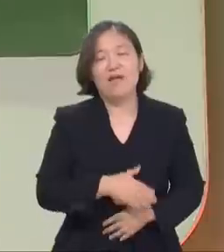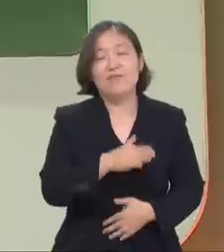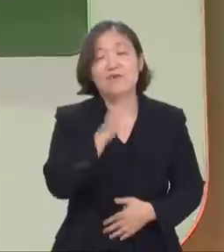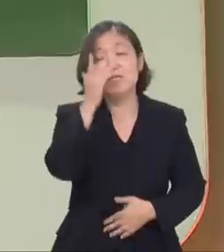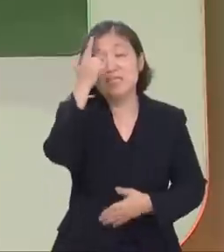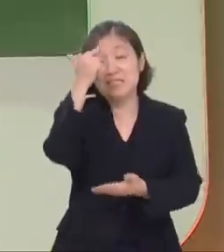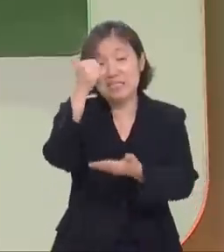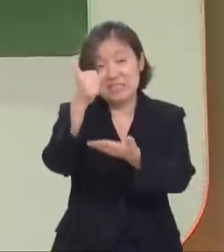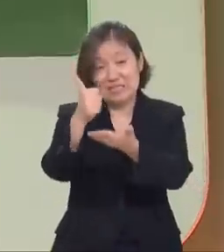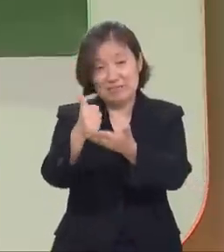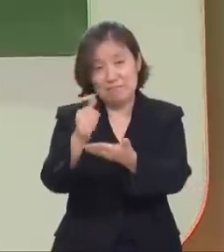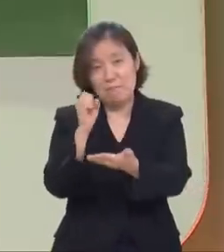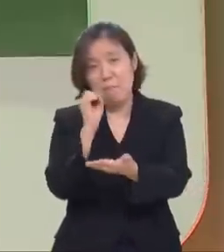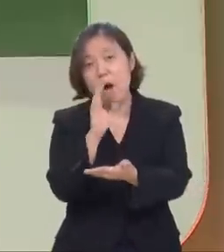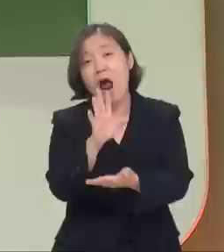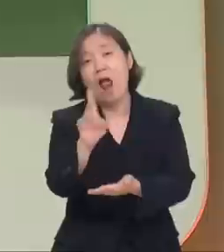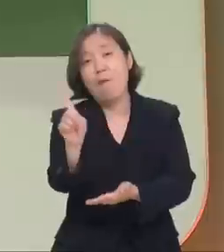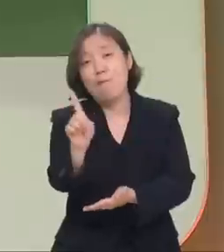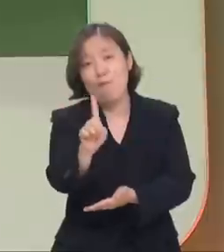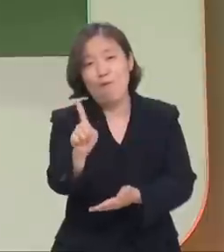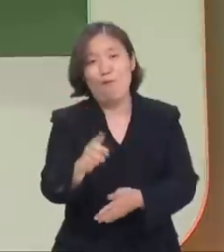자네가 자네가